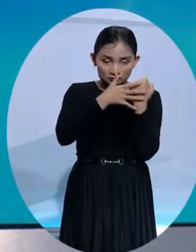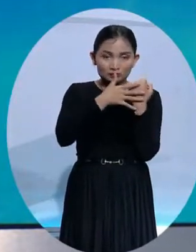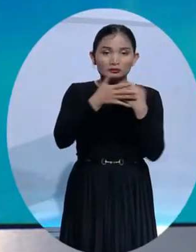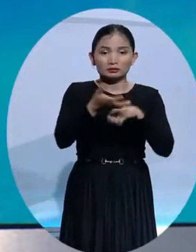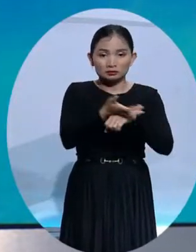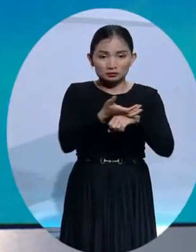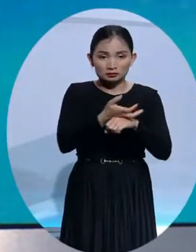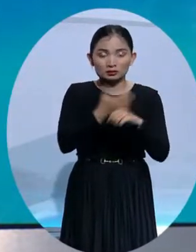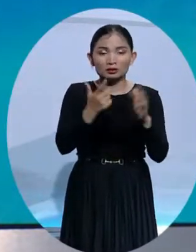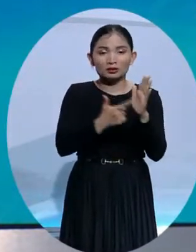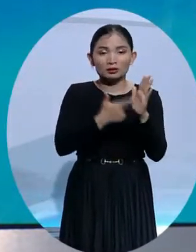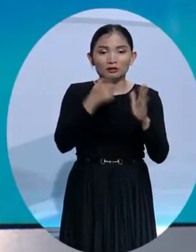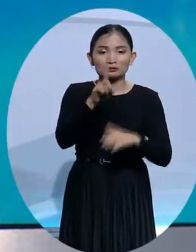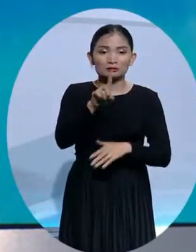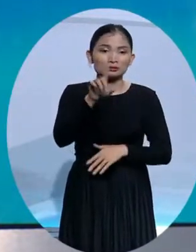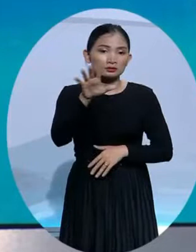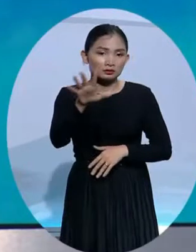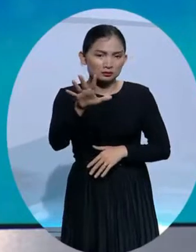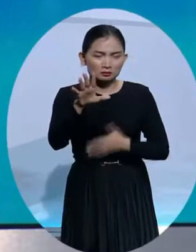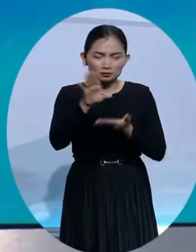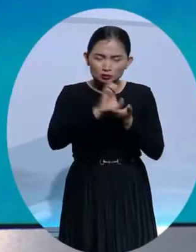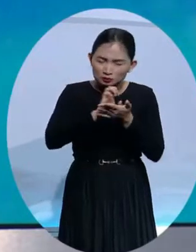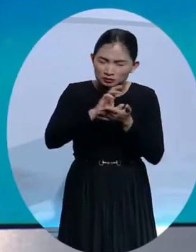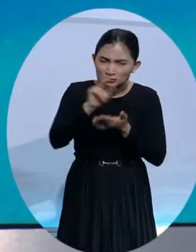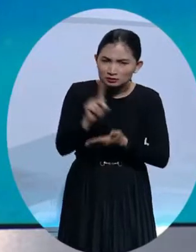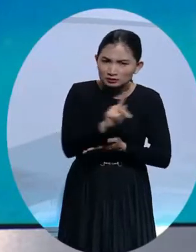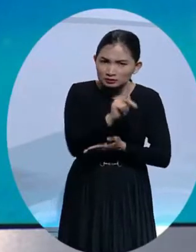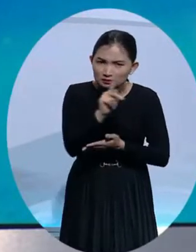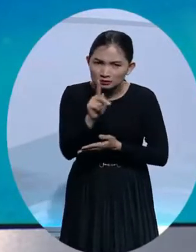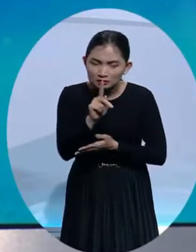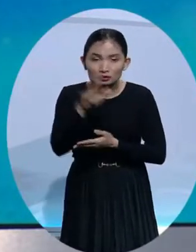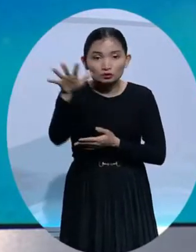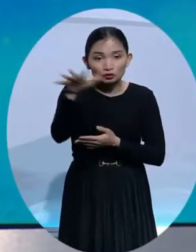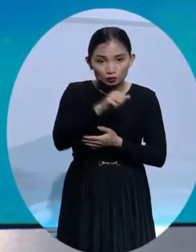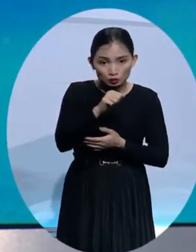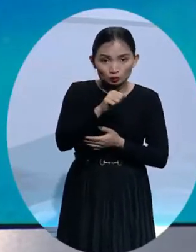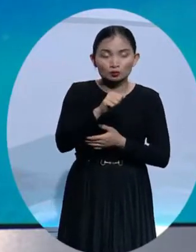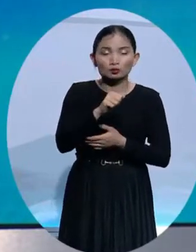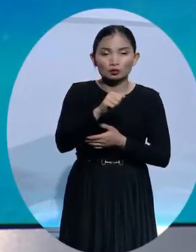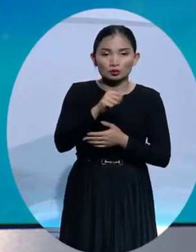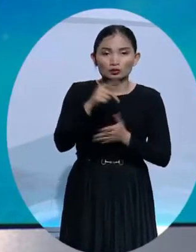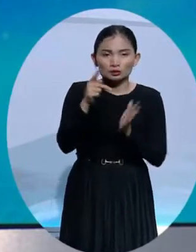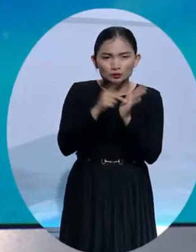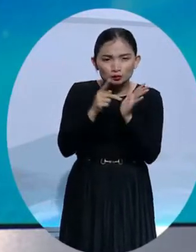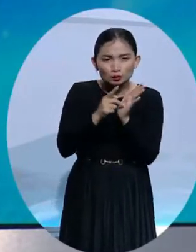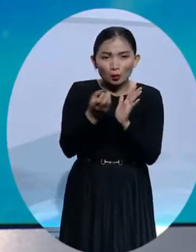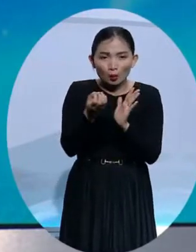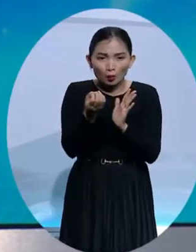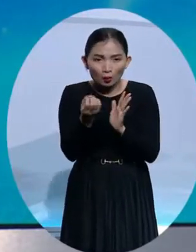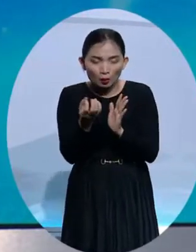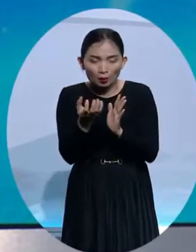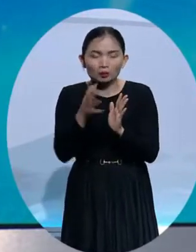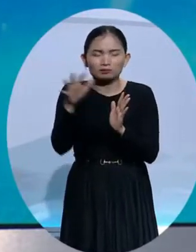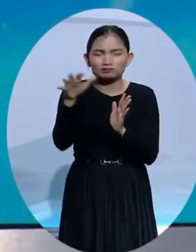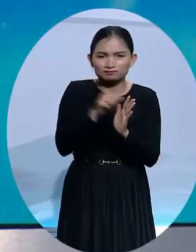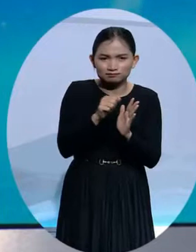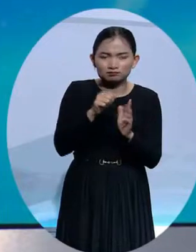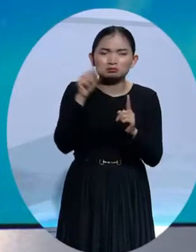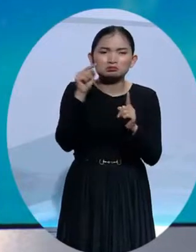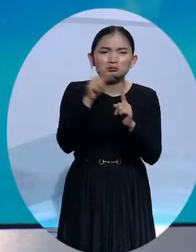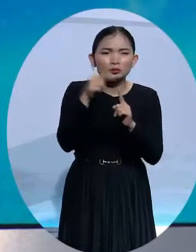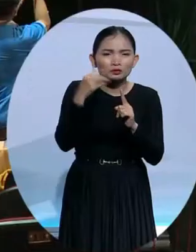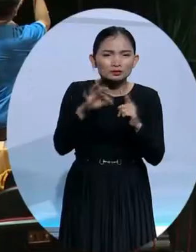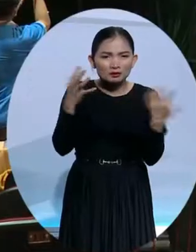Các phần thi được chuẩn bị công phu, áp dụng nền tảng số vào các phần thi, thể hiện đúng tinh thần linh hoạt chuyển đổi, thích ứng vượt lên.